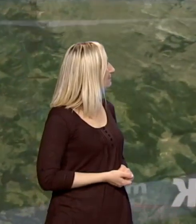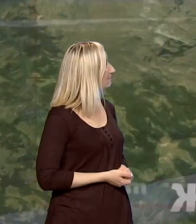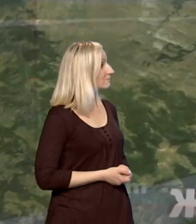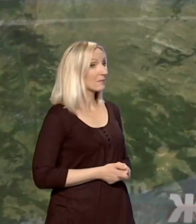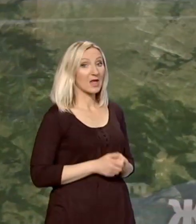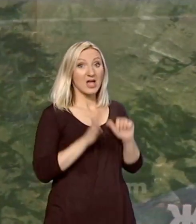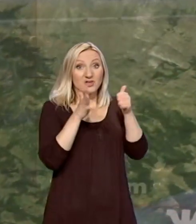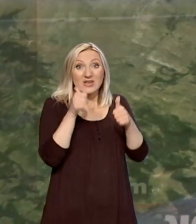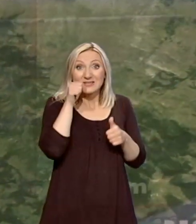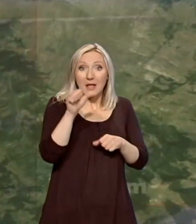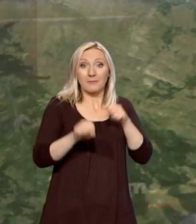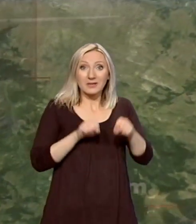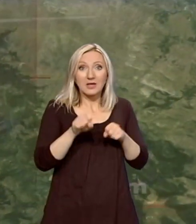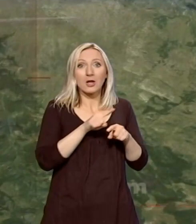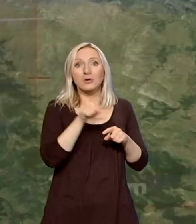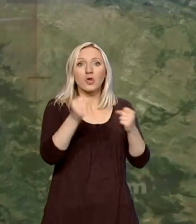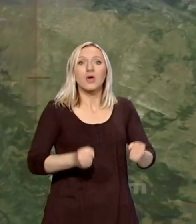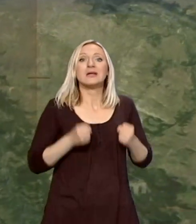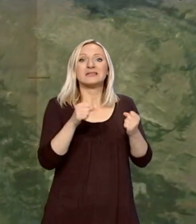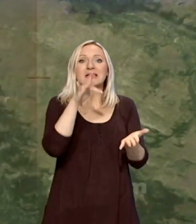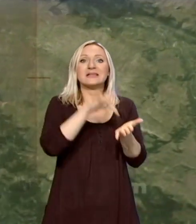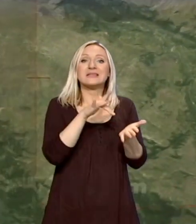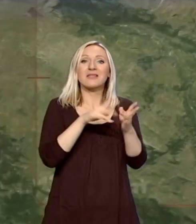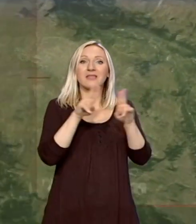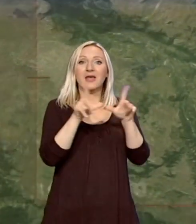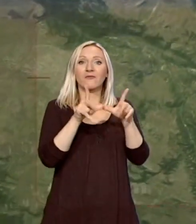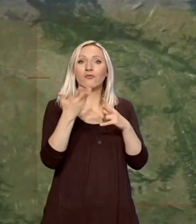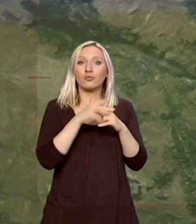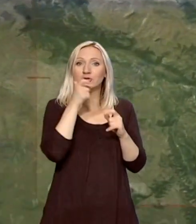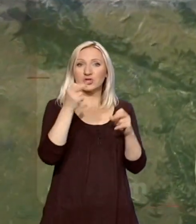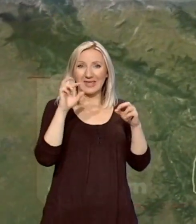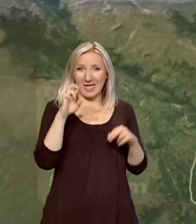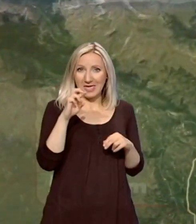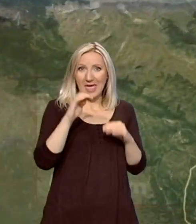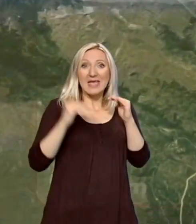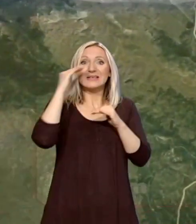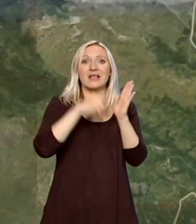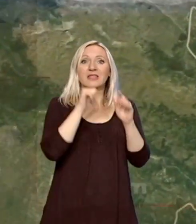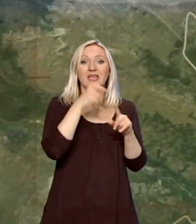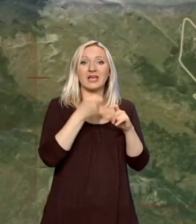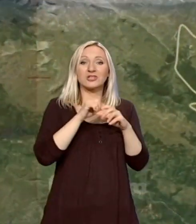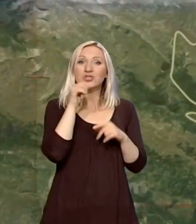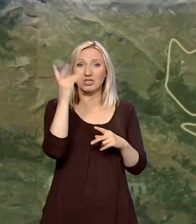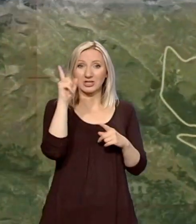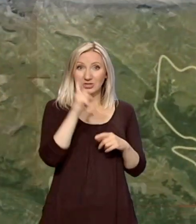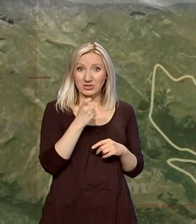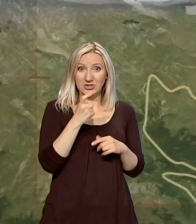Šestog dana bicikliste do ski centra Vučje iznad Nikšića čekalo 72 kilometra.